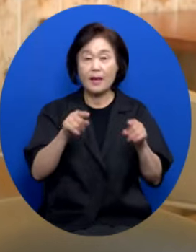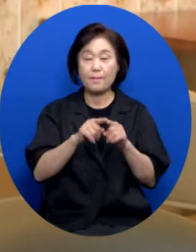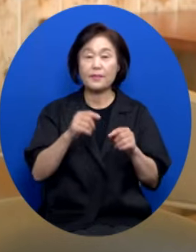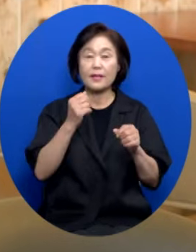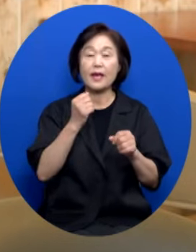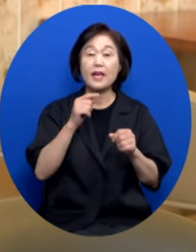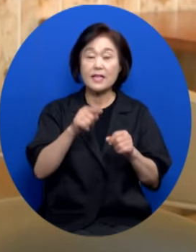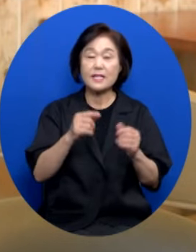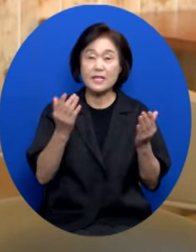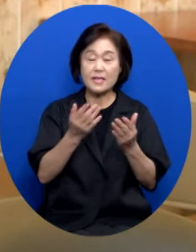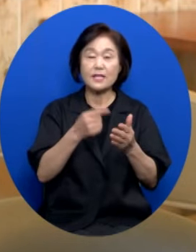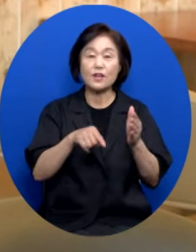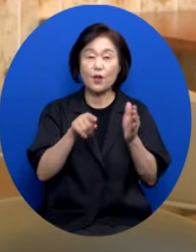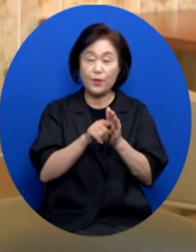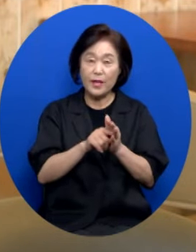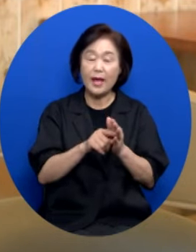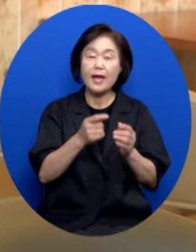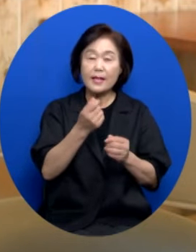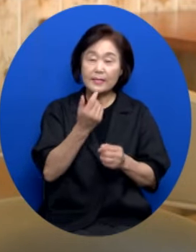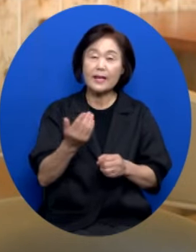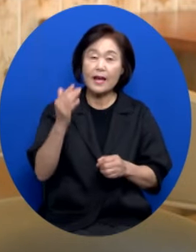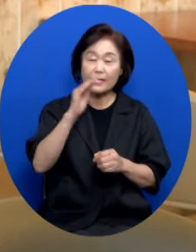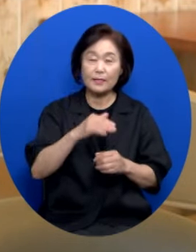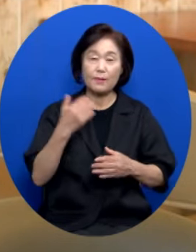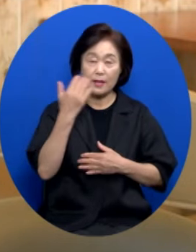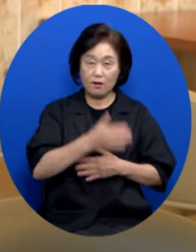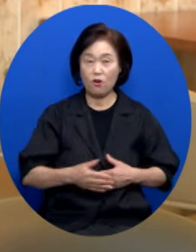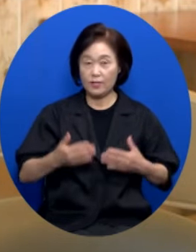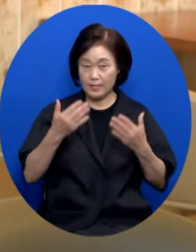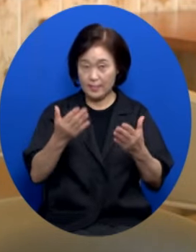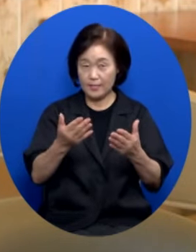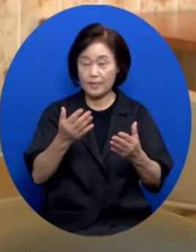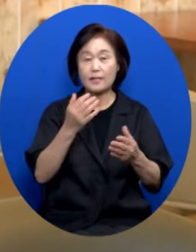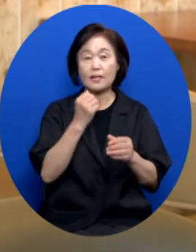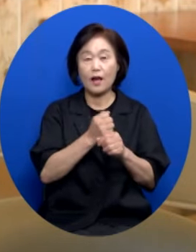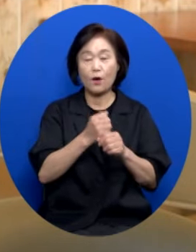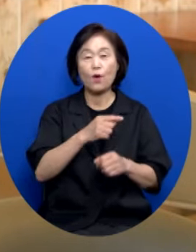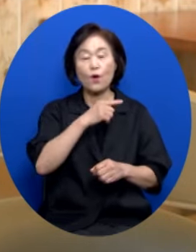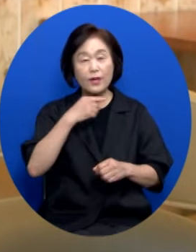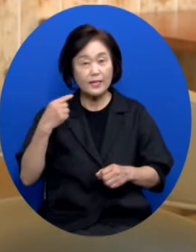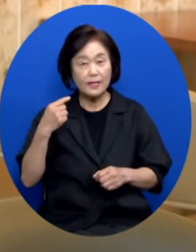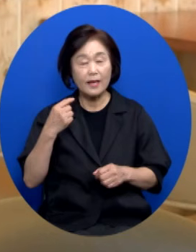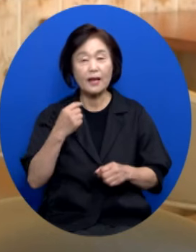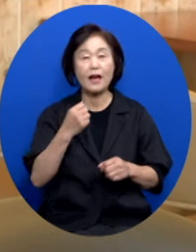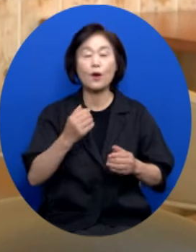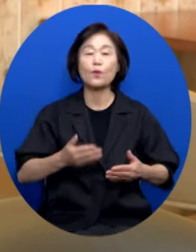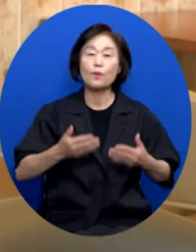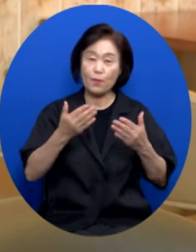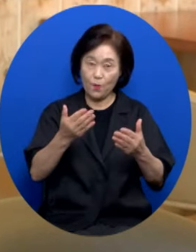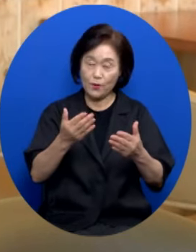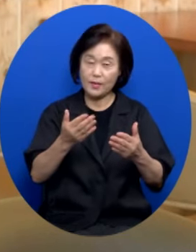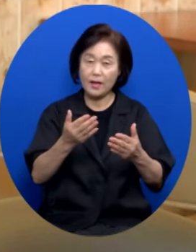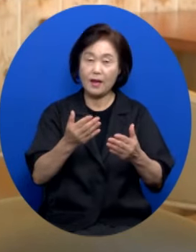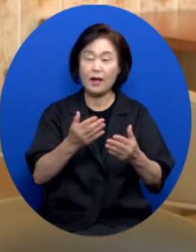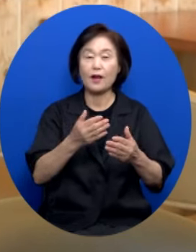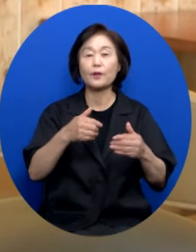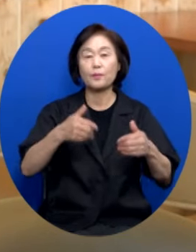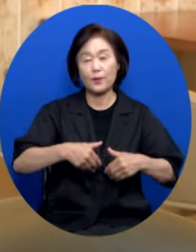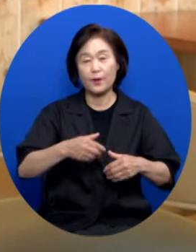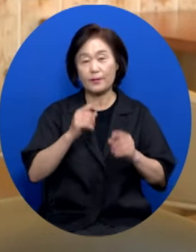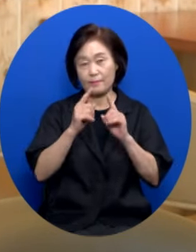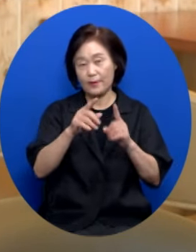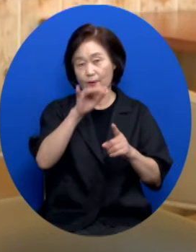일에 조금이나마 내가 헌신하고 희생하고 봉사하리라